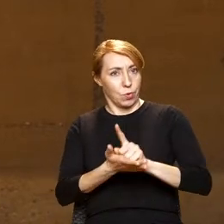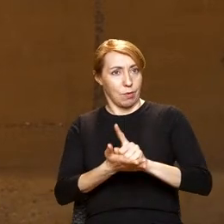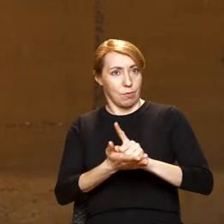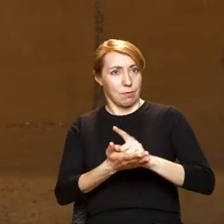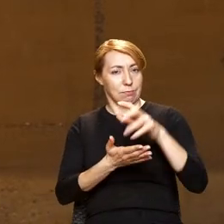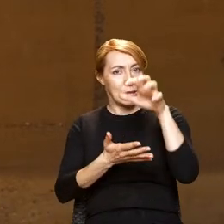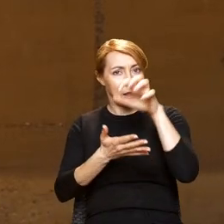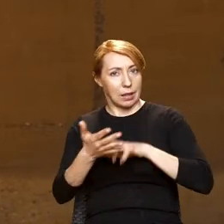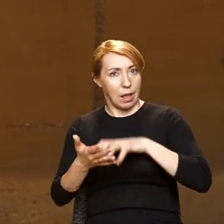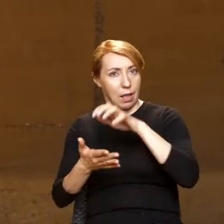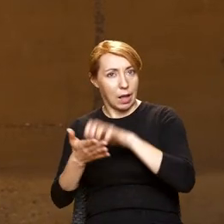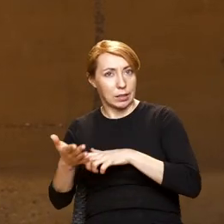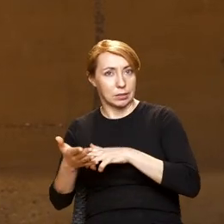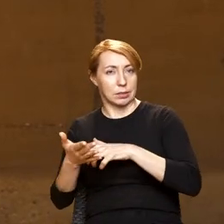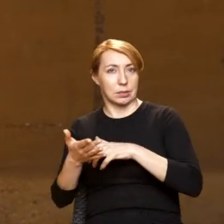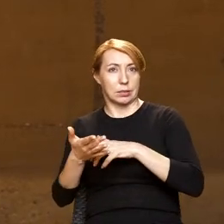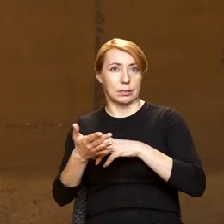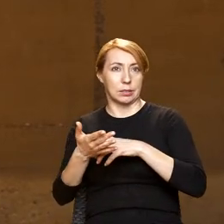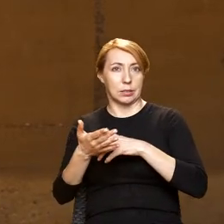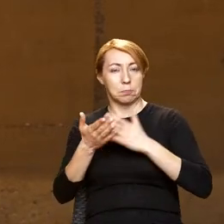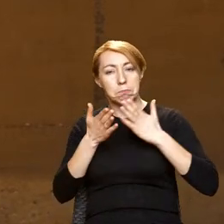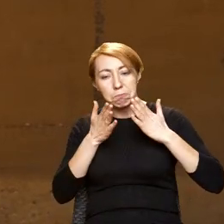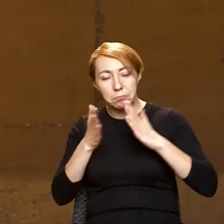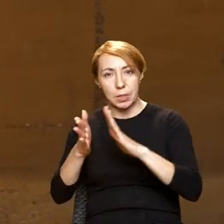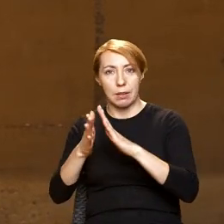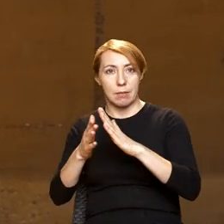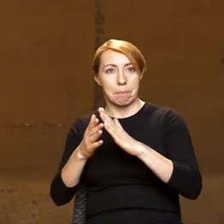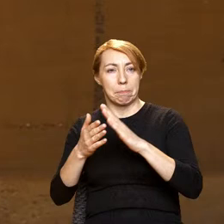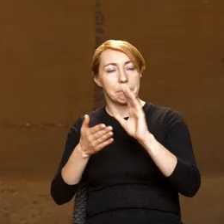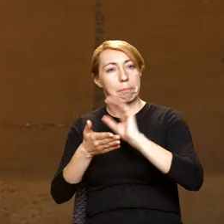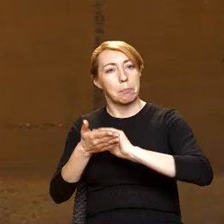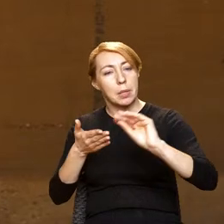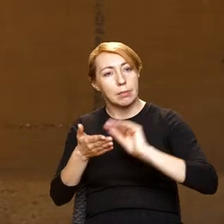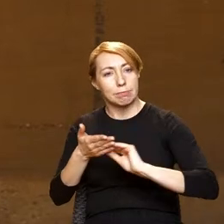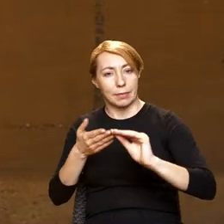ten tekst pod kątem właśnie opracowania naukowego.